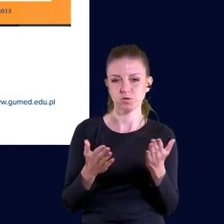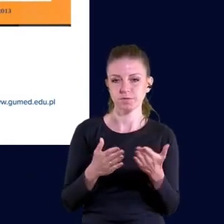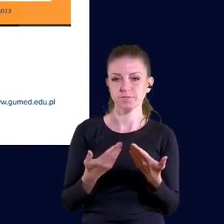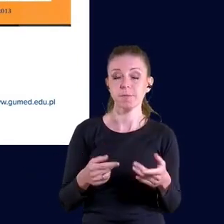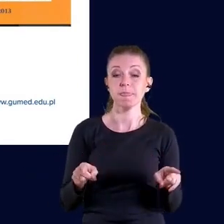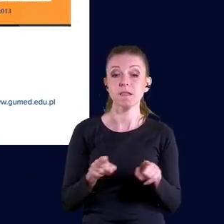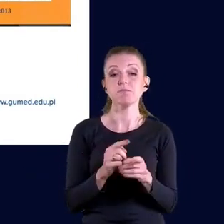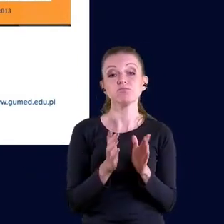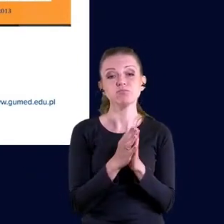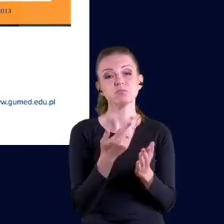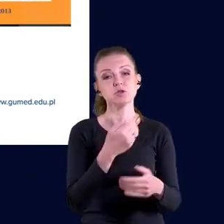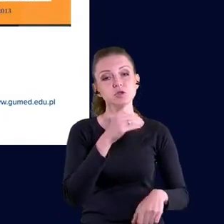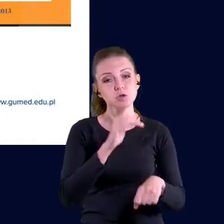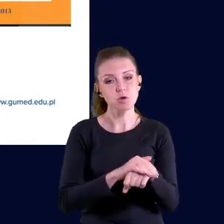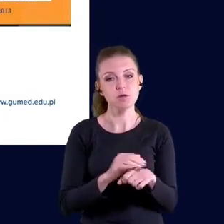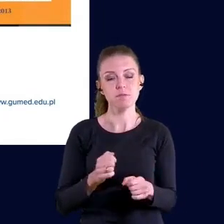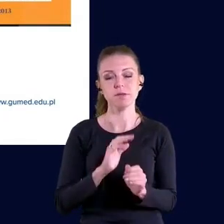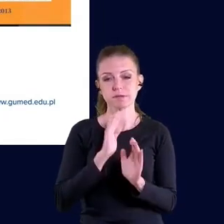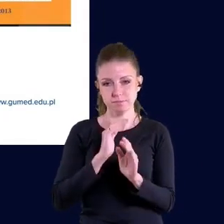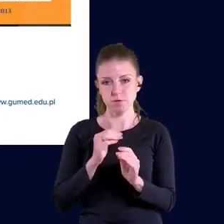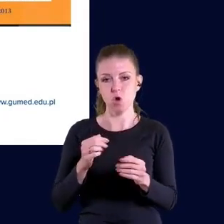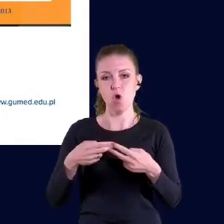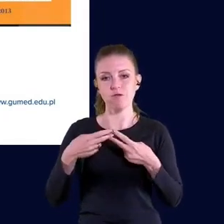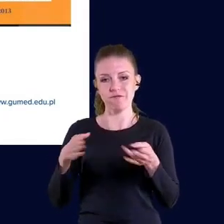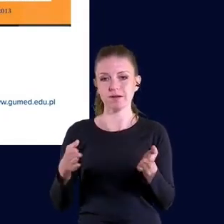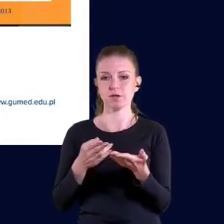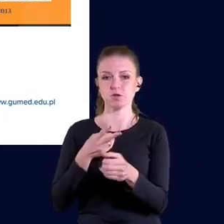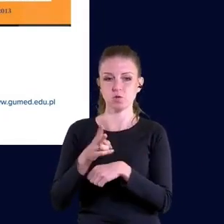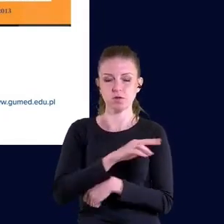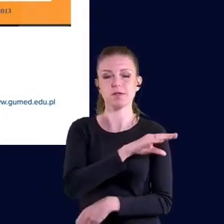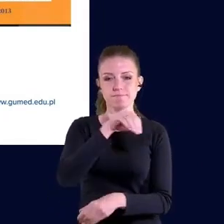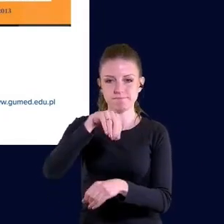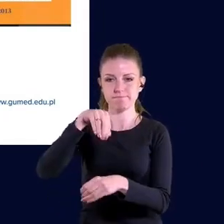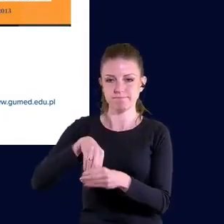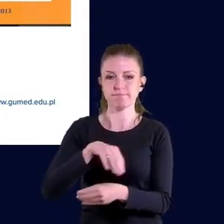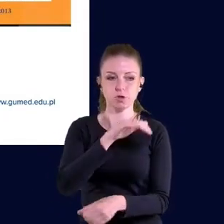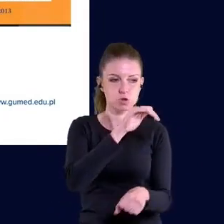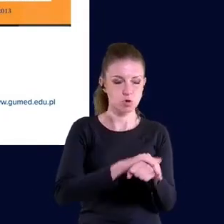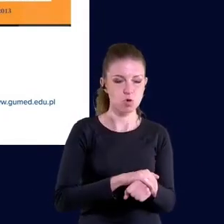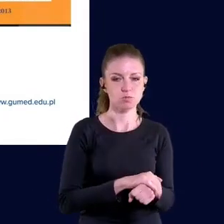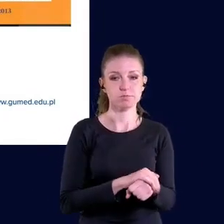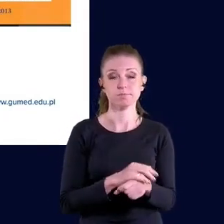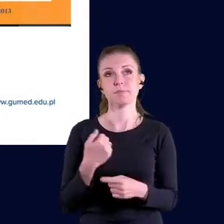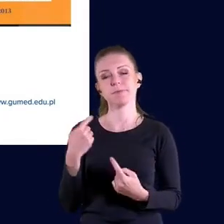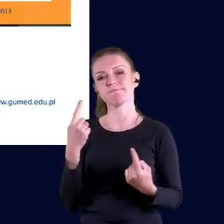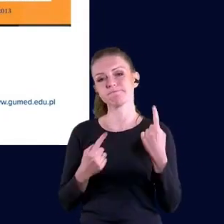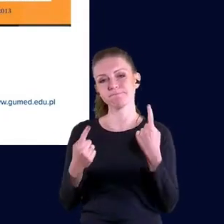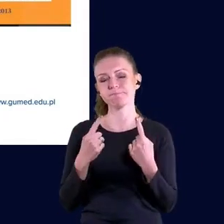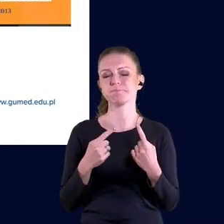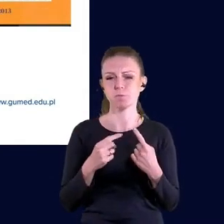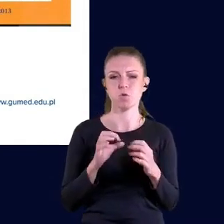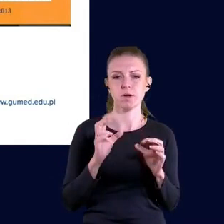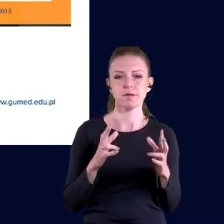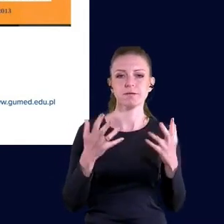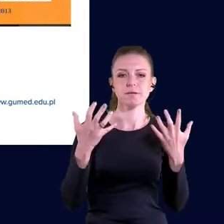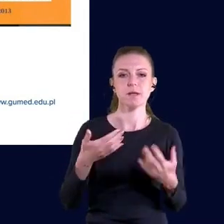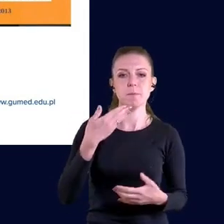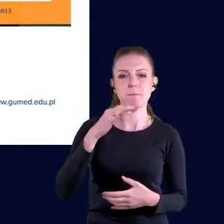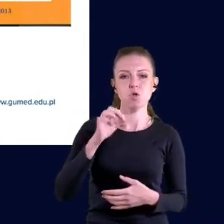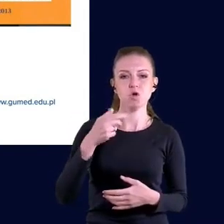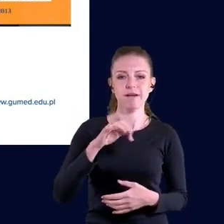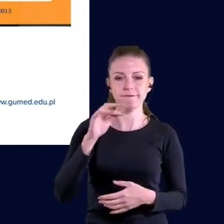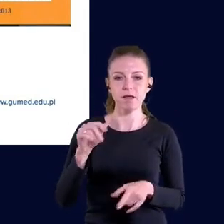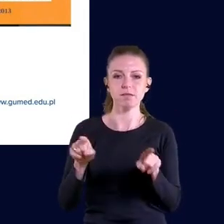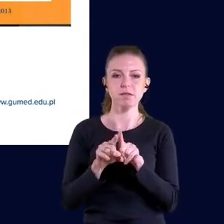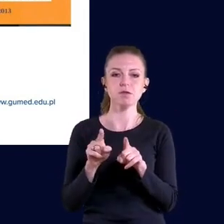oświadczenia na udostępnienie ich publikacji otwartym dostępie zdecydowaliśmy się iż będziemy udostępniać monografii rozdziały